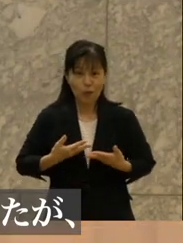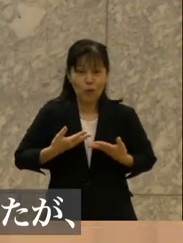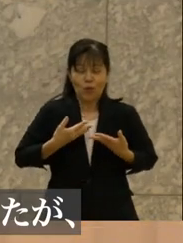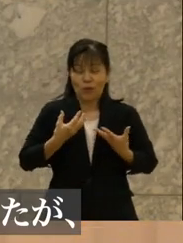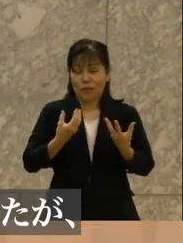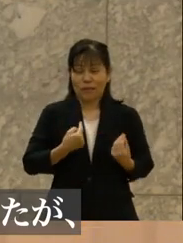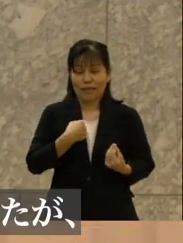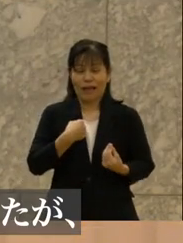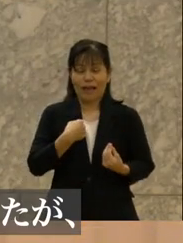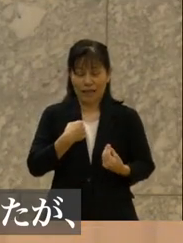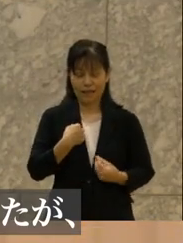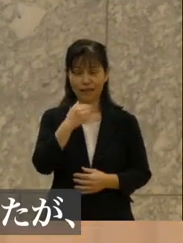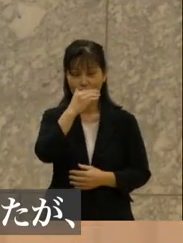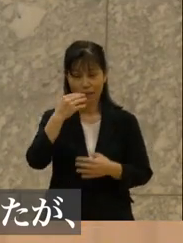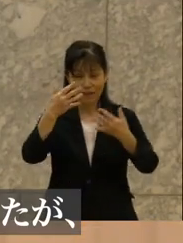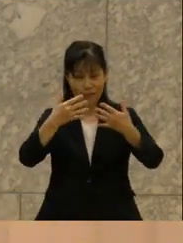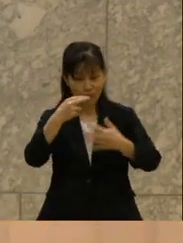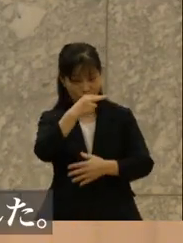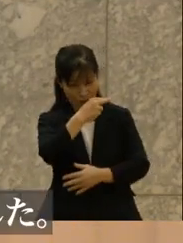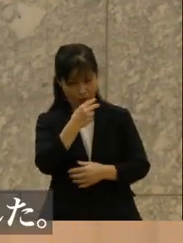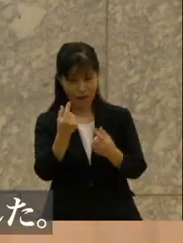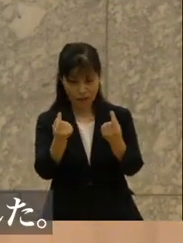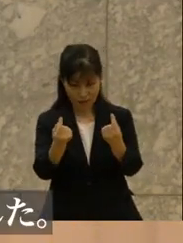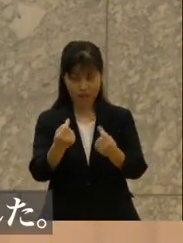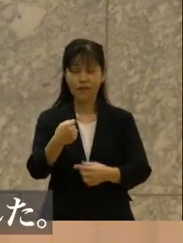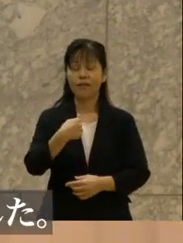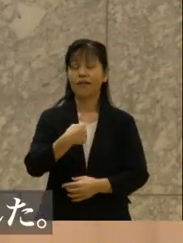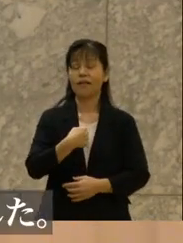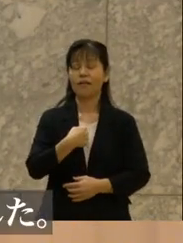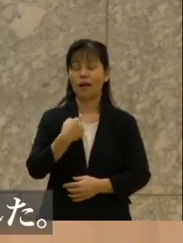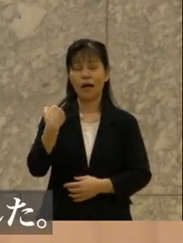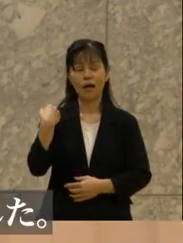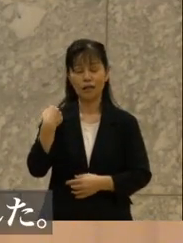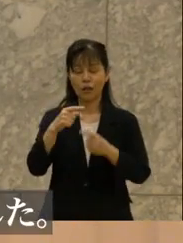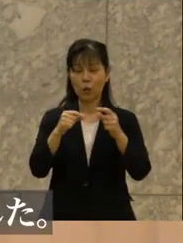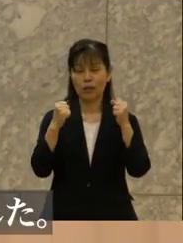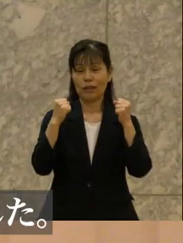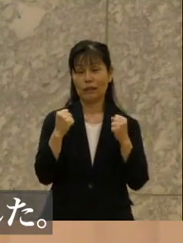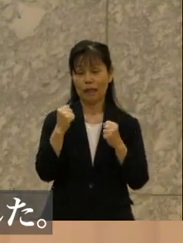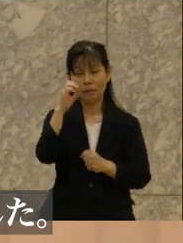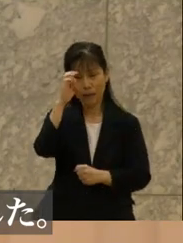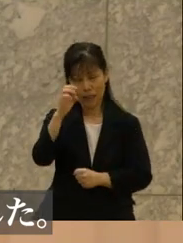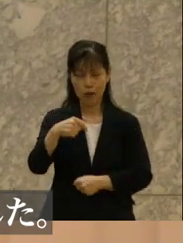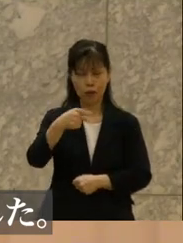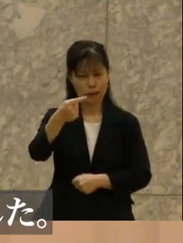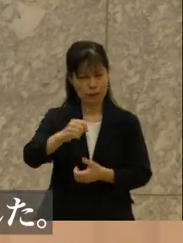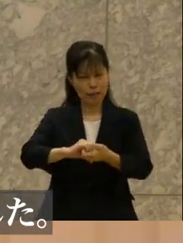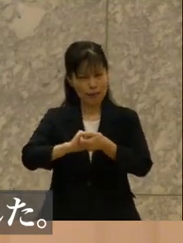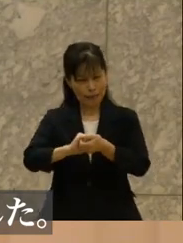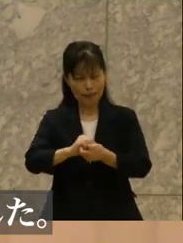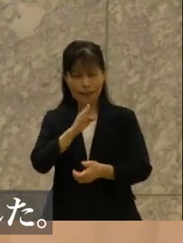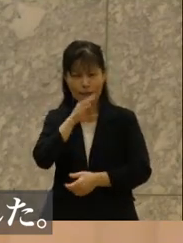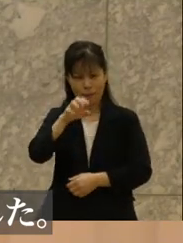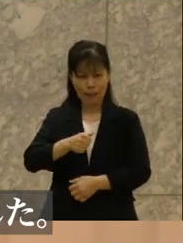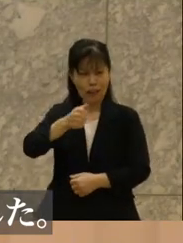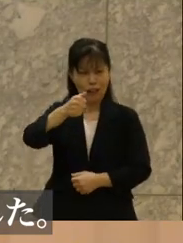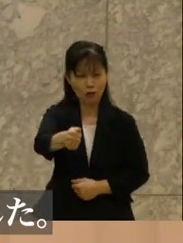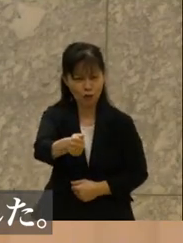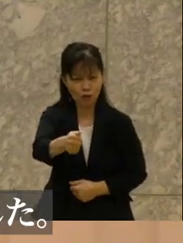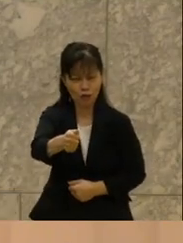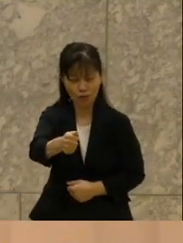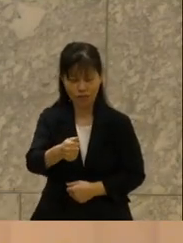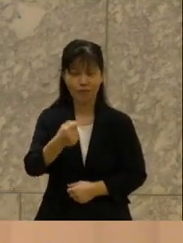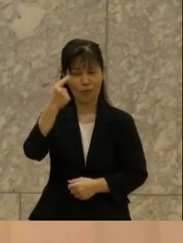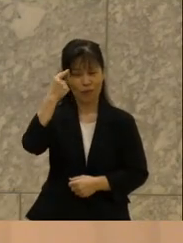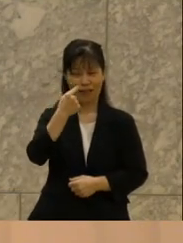も素晴らしい映像流れましたが私あの時日本で見てまして次は絶対現地に行こうって